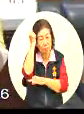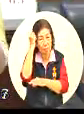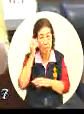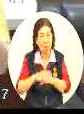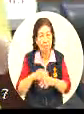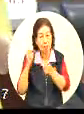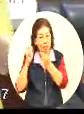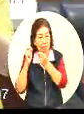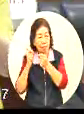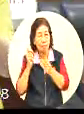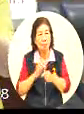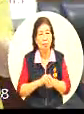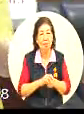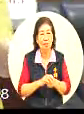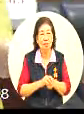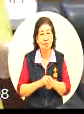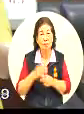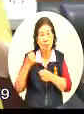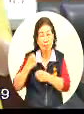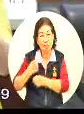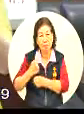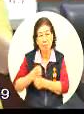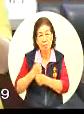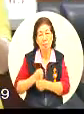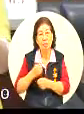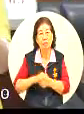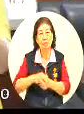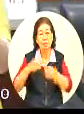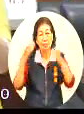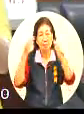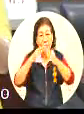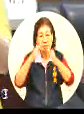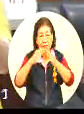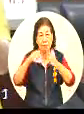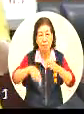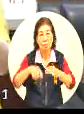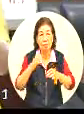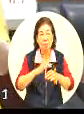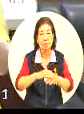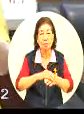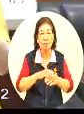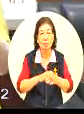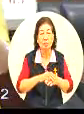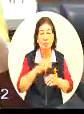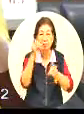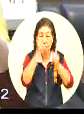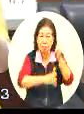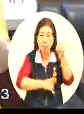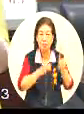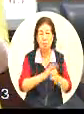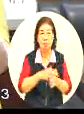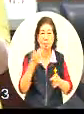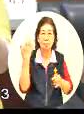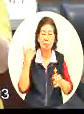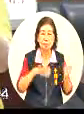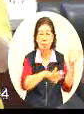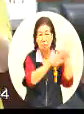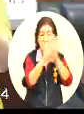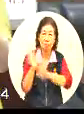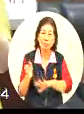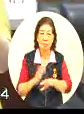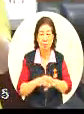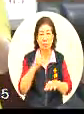了嘛眷村所以是眷村也是因为它有它的时代背景的意义所以